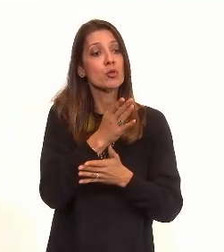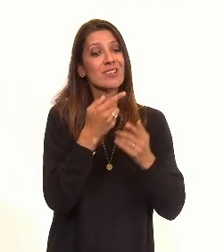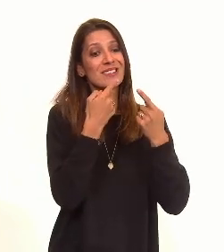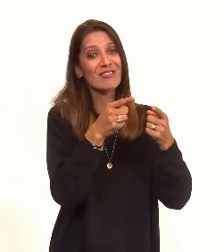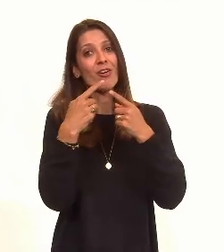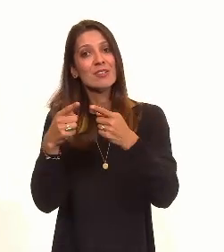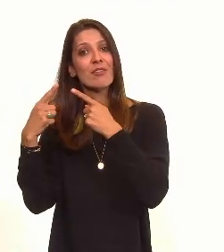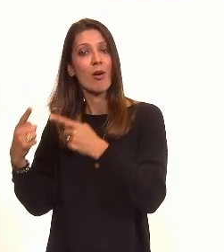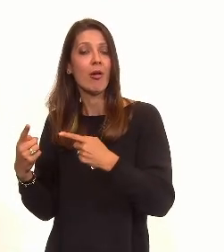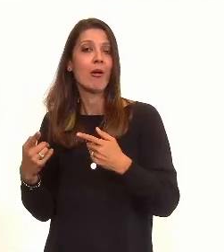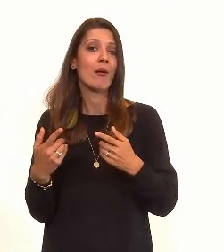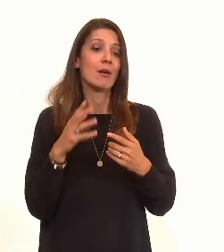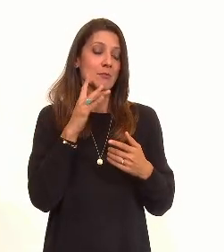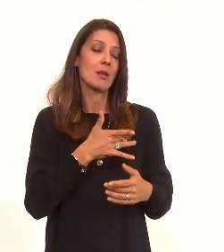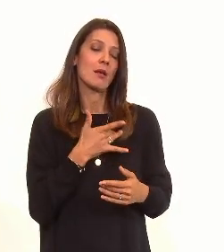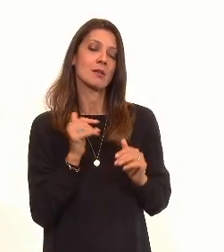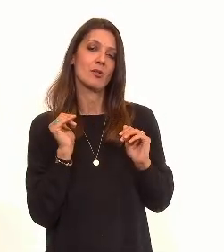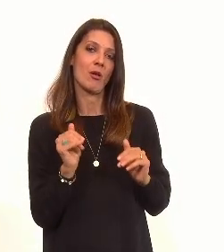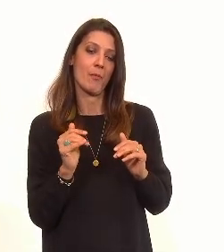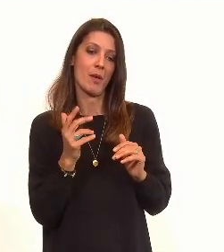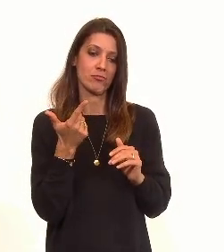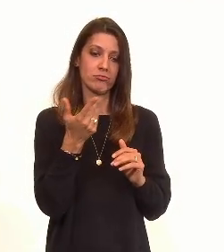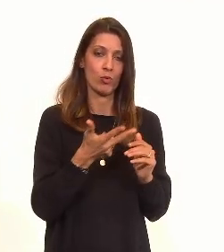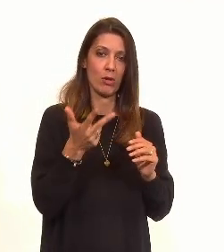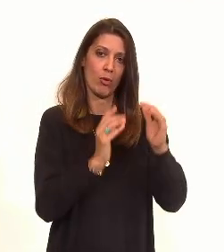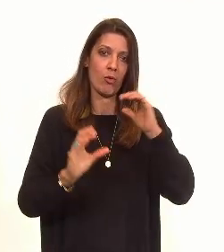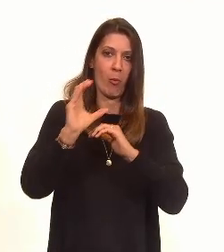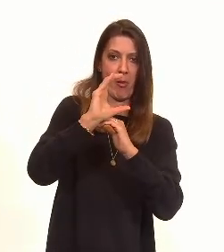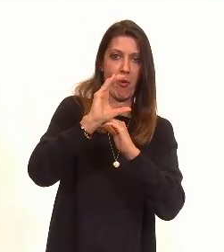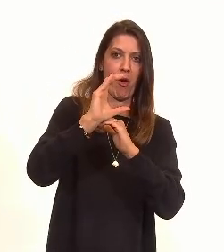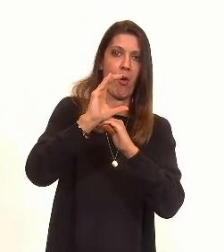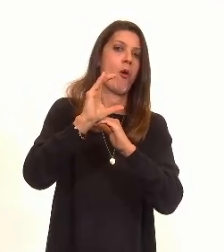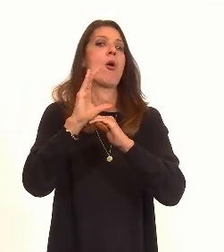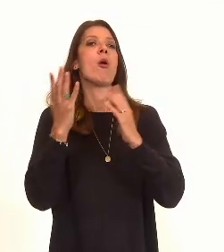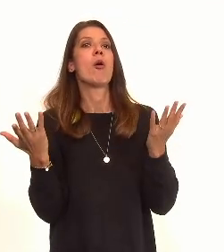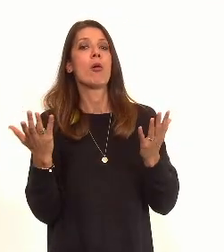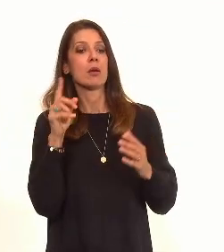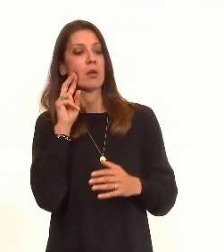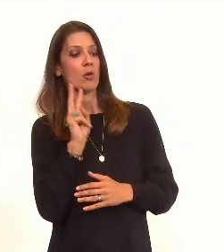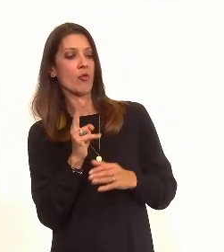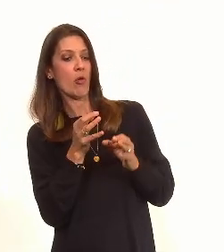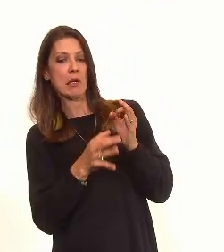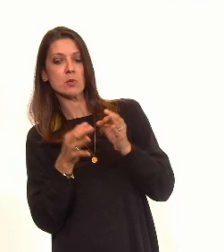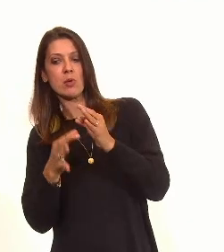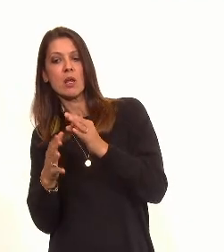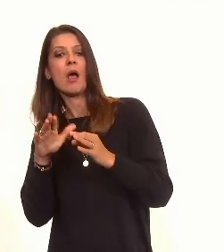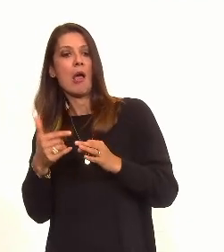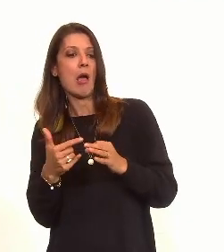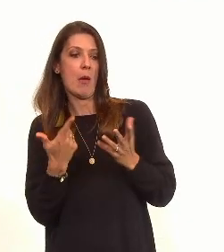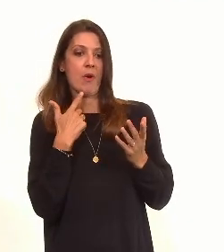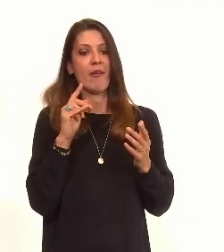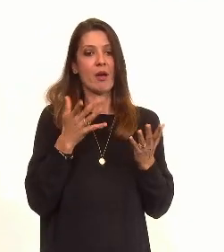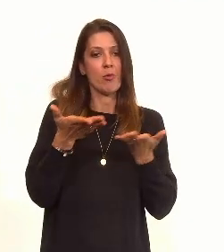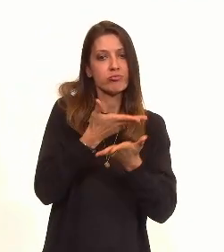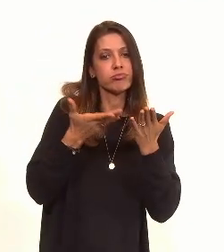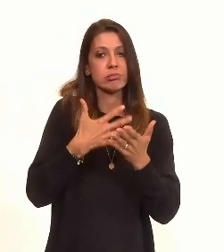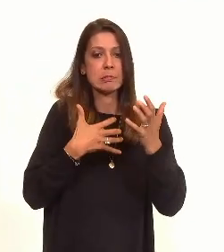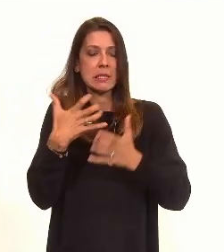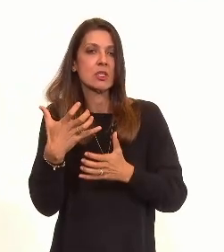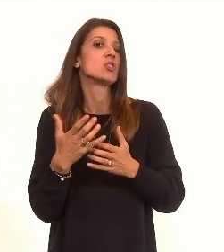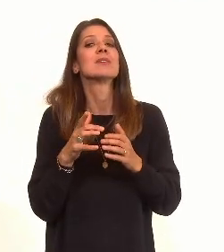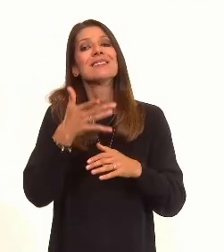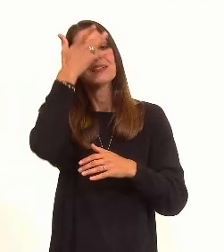je fais pour porter la voix des autres, et je ne parle pas forcément à tout le monde, je ne vois pas forcément tout le monde dans mon quotidien. Donc Pantin a travaillé sur les projets